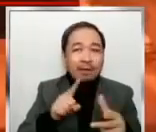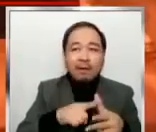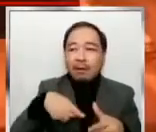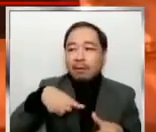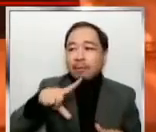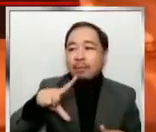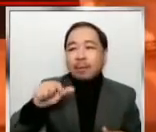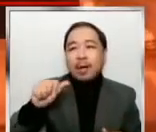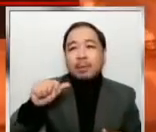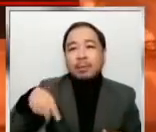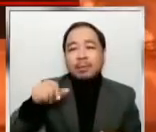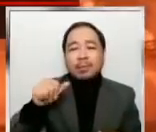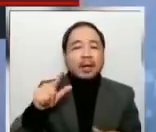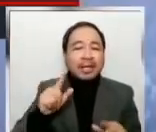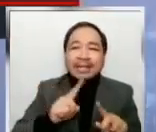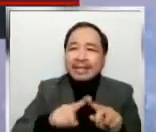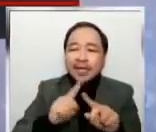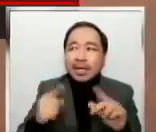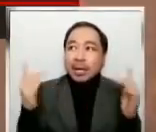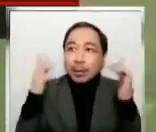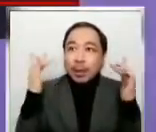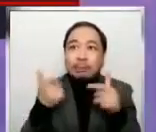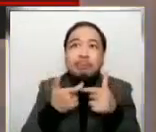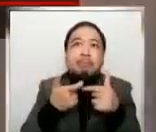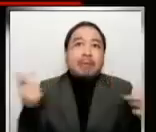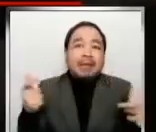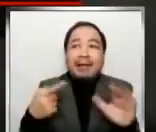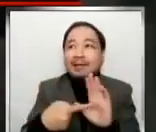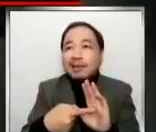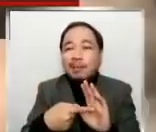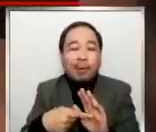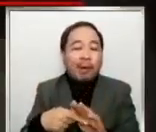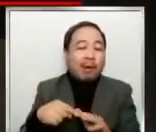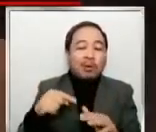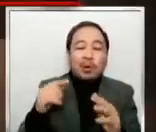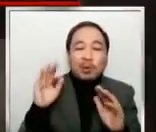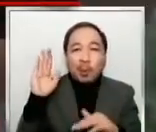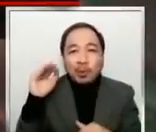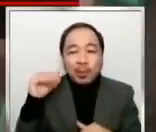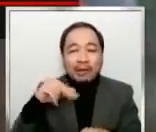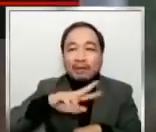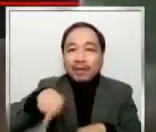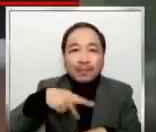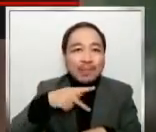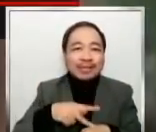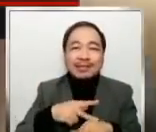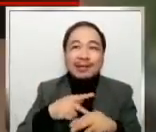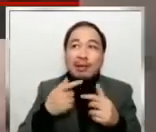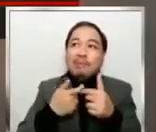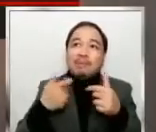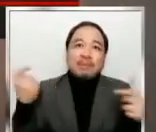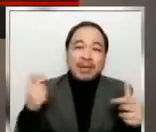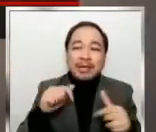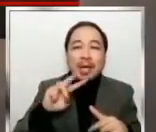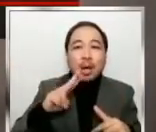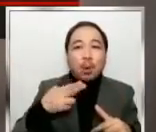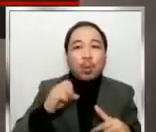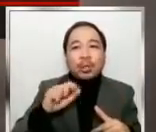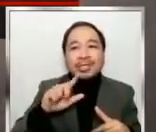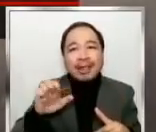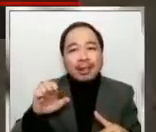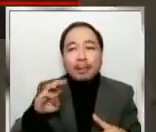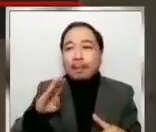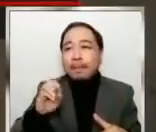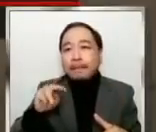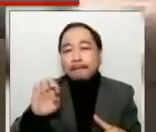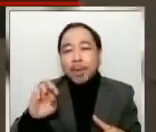pailaw tulad ng Goodbye Philippines, Giant Whistle Bomb at Mother Rockets. Gayon din ang Boga at iba pang imported na